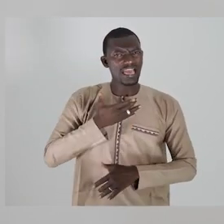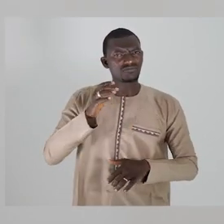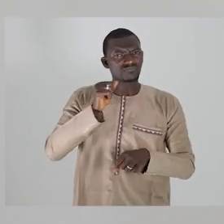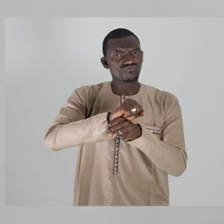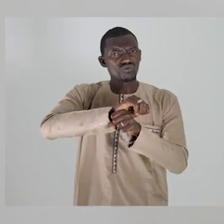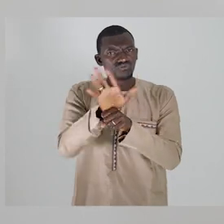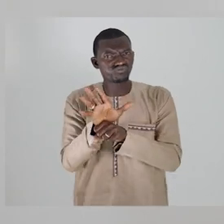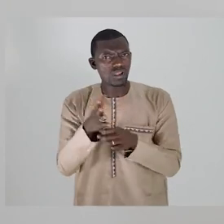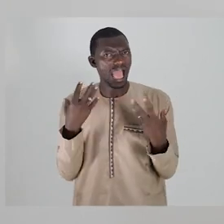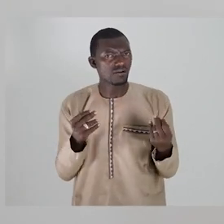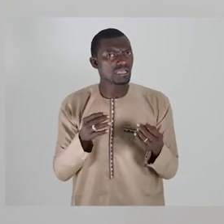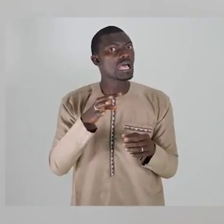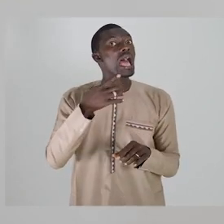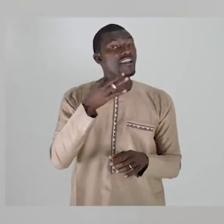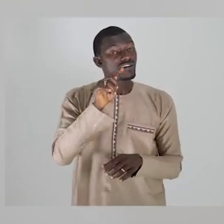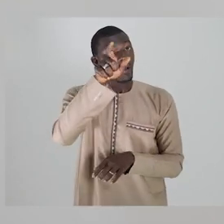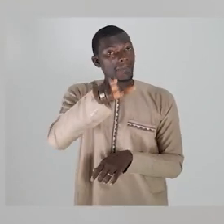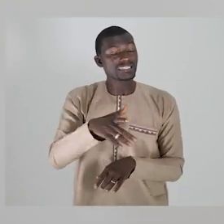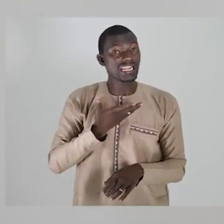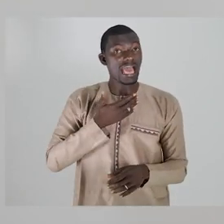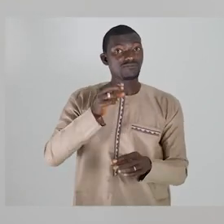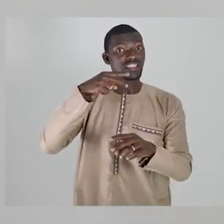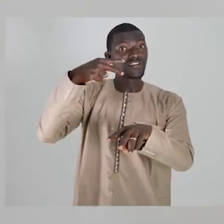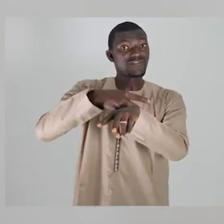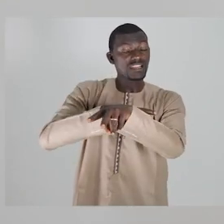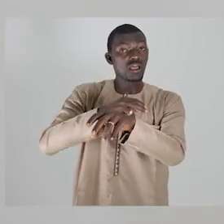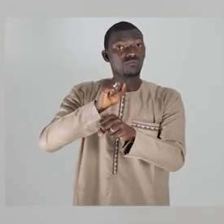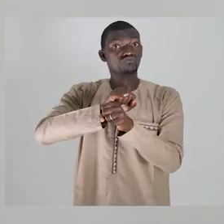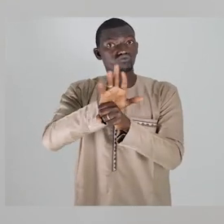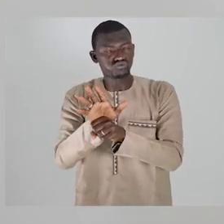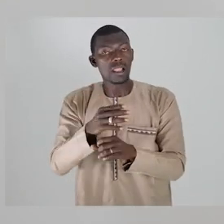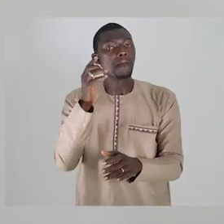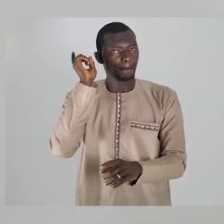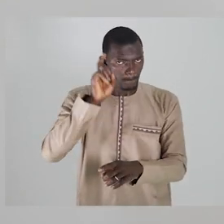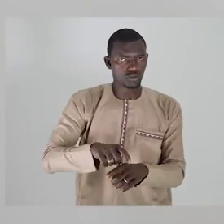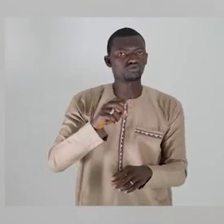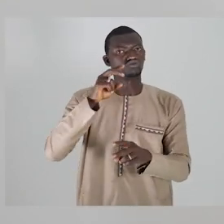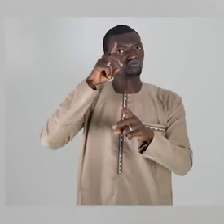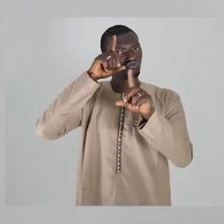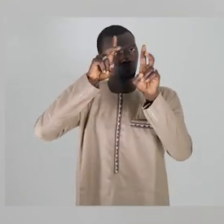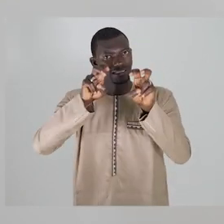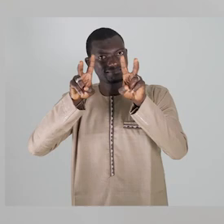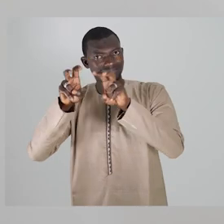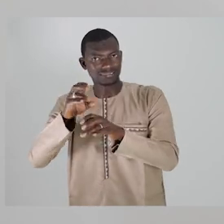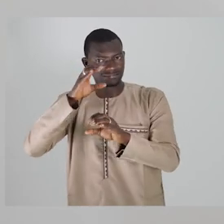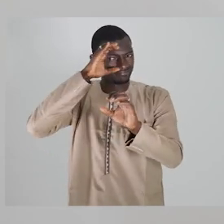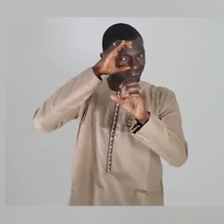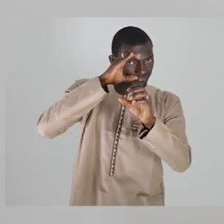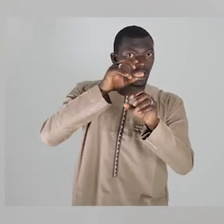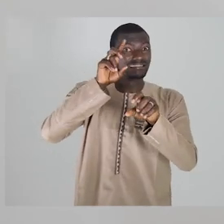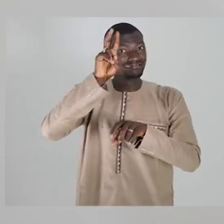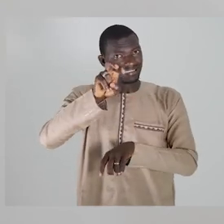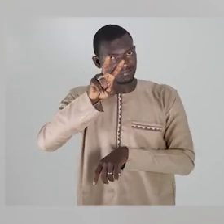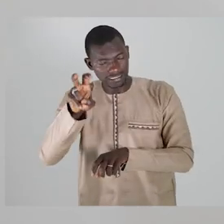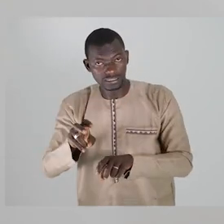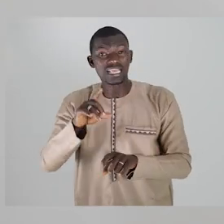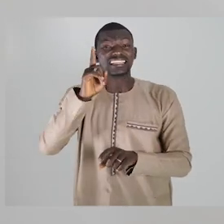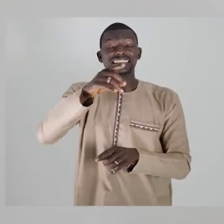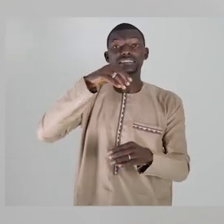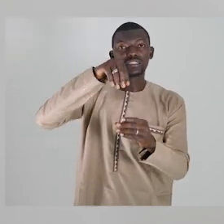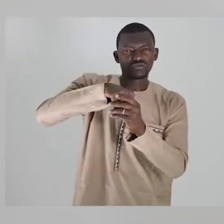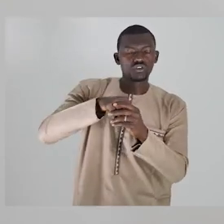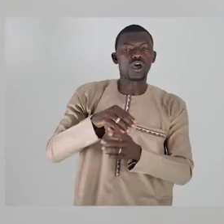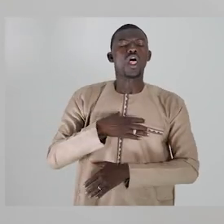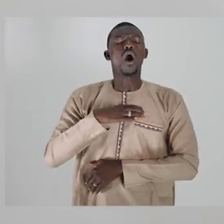andirita humbo wundi e ndena onare. Laol no wawata andirite. Ngeto no jogi o nyawu ko e wistu gol. Sotawikadi